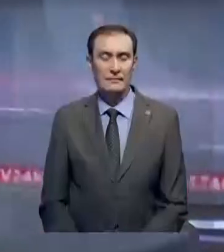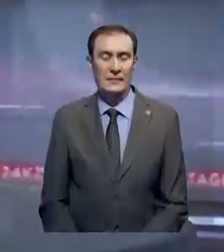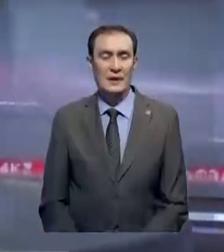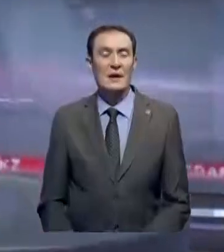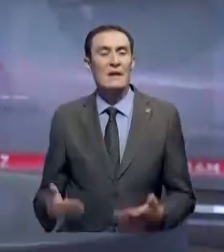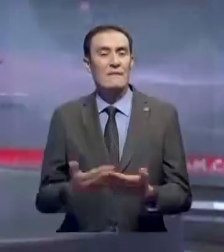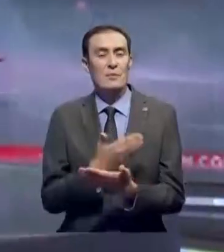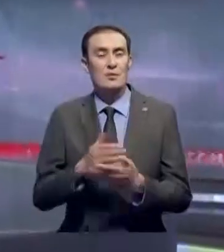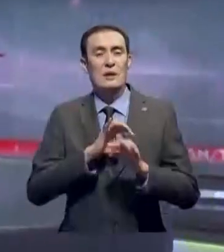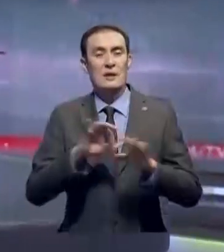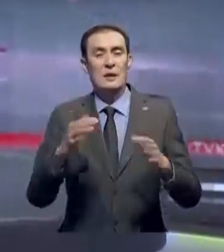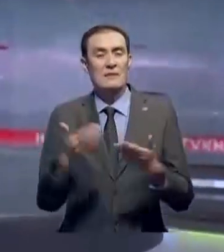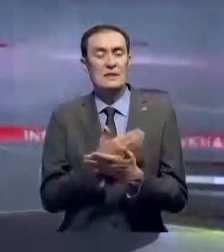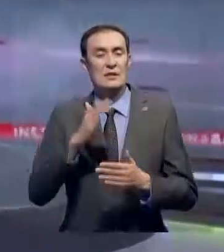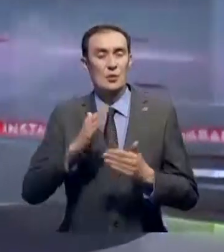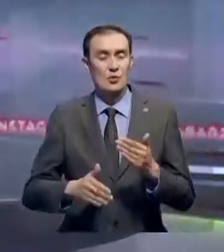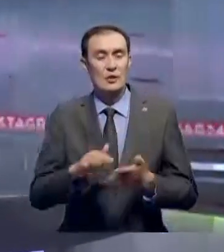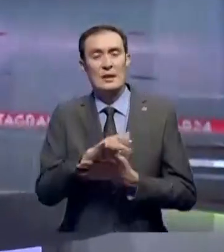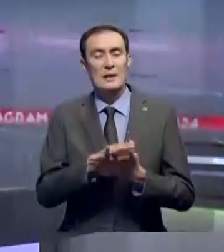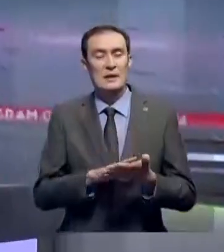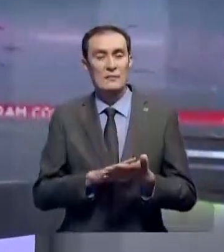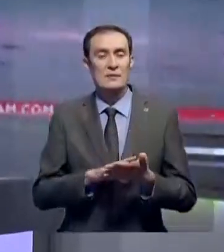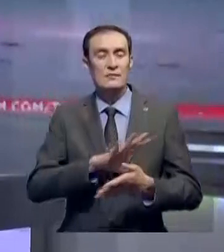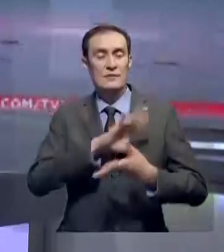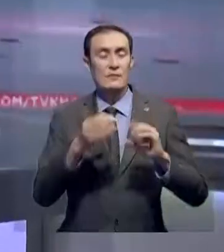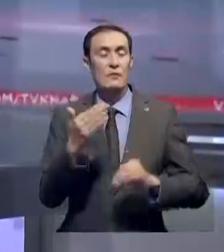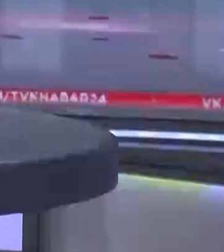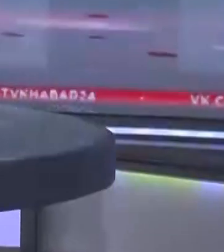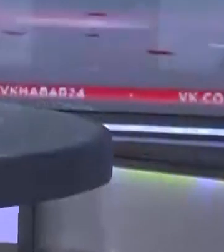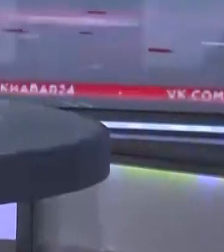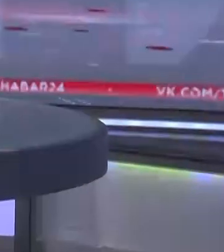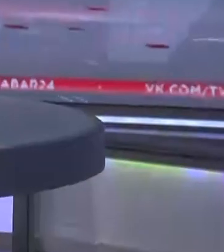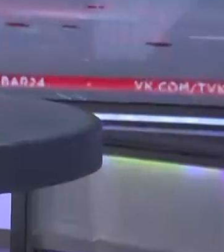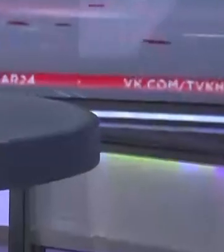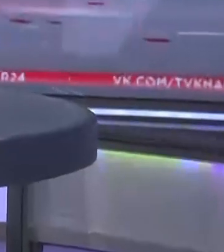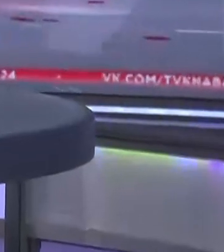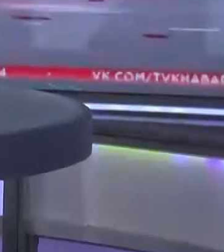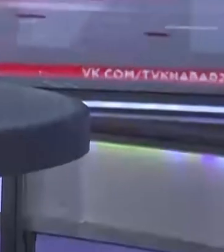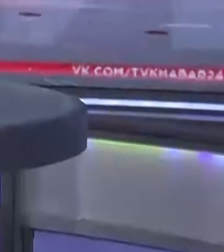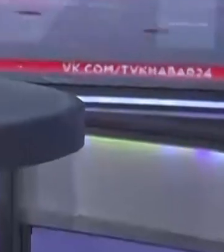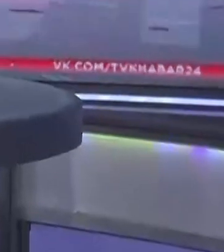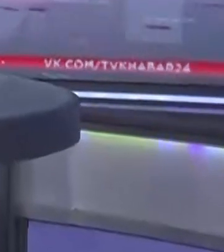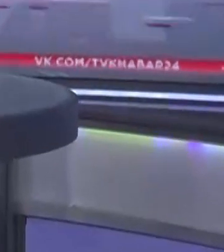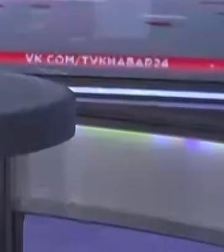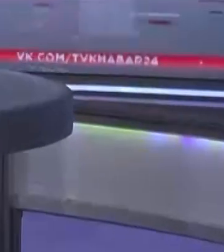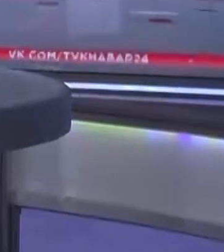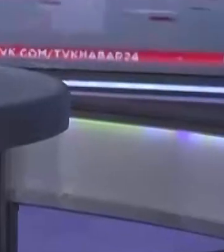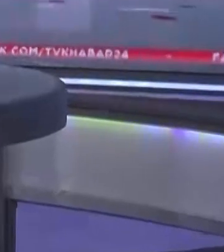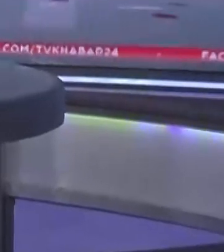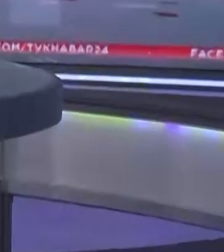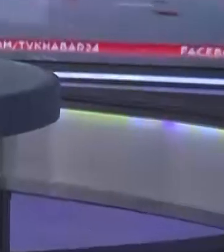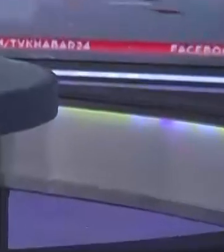К этому часу у нас все. Я напомню, что все новости Хабар 24 доступны также в соцсетях. Для этого наводите свои смартфоны в режиме